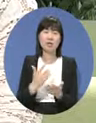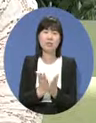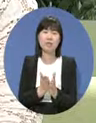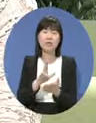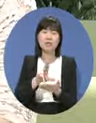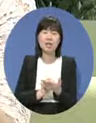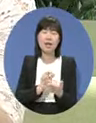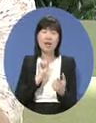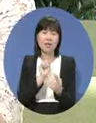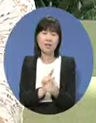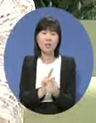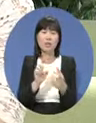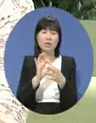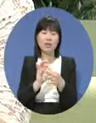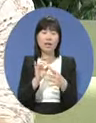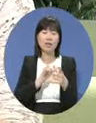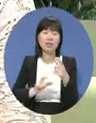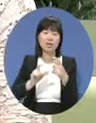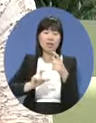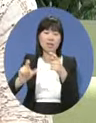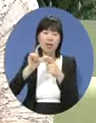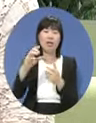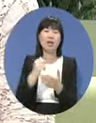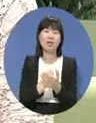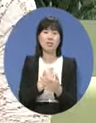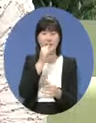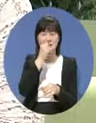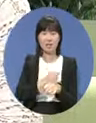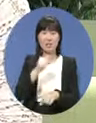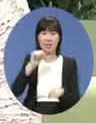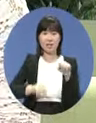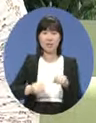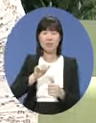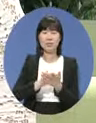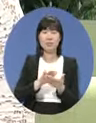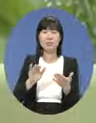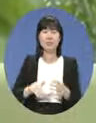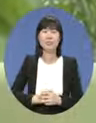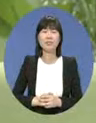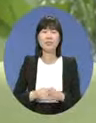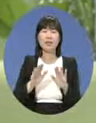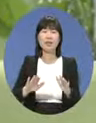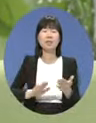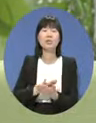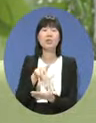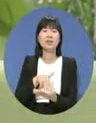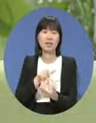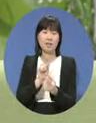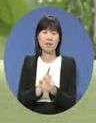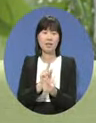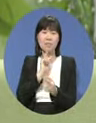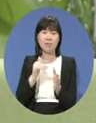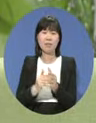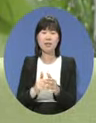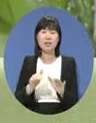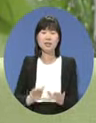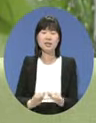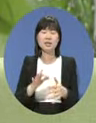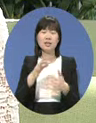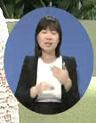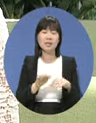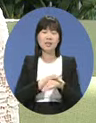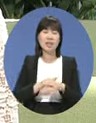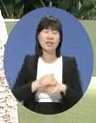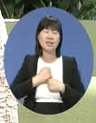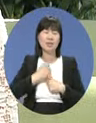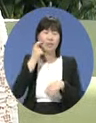문제행동에 속하는 아이들이 증상에 다 조금씩 다 가지고 있는 그런 행동들이에요. 그래요. 이번에 이제 놀이 상황이에요. 놀이 상황에서는 차례를 잘